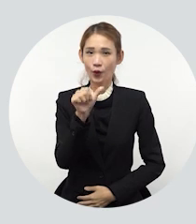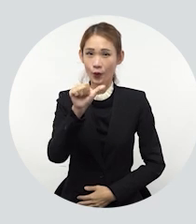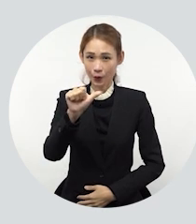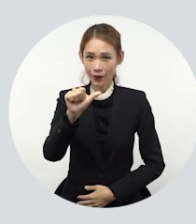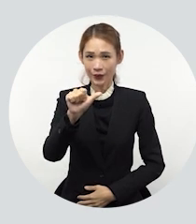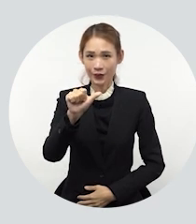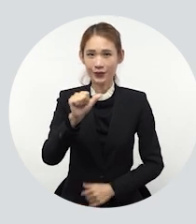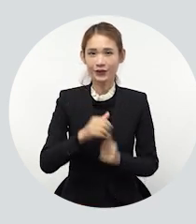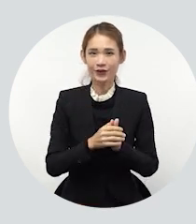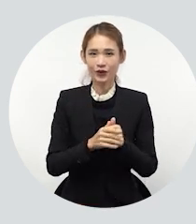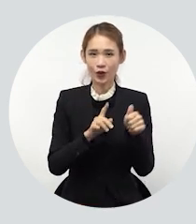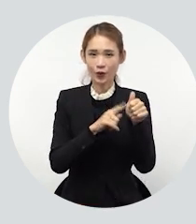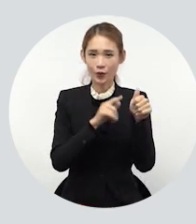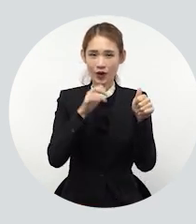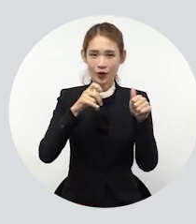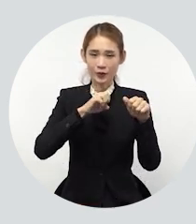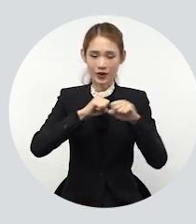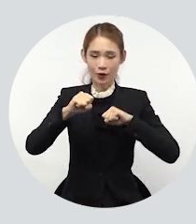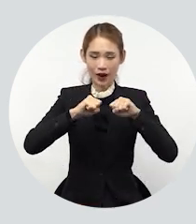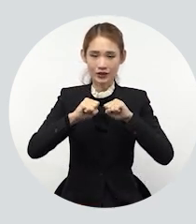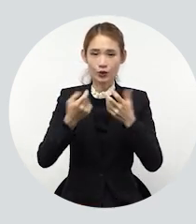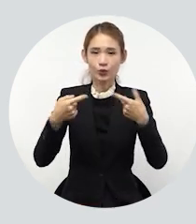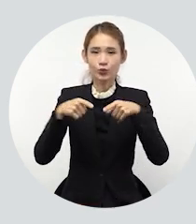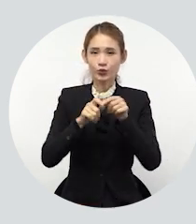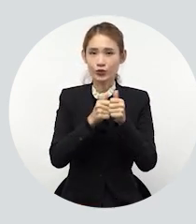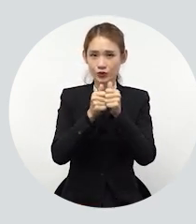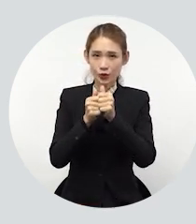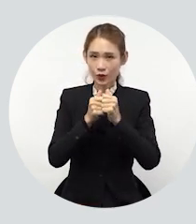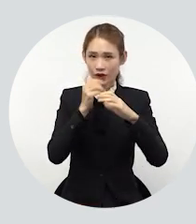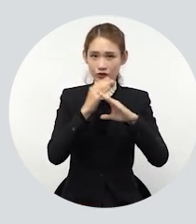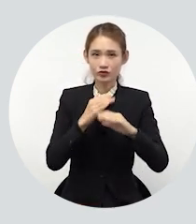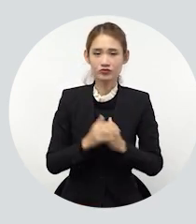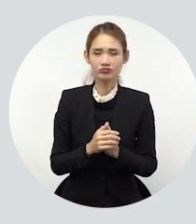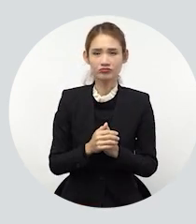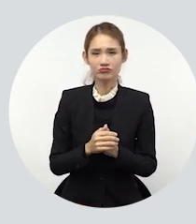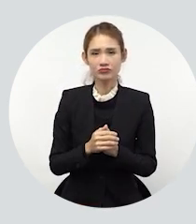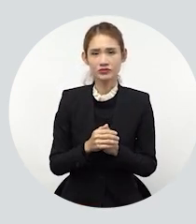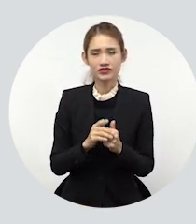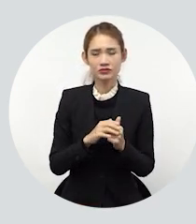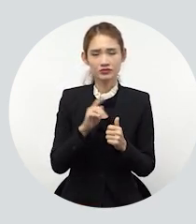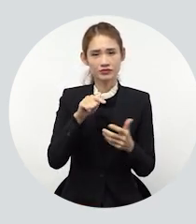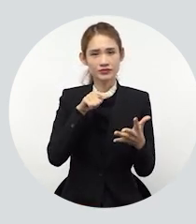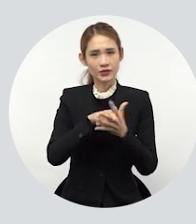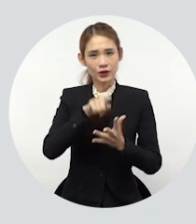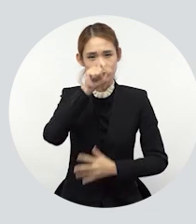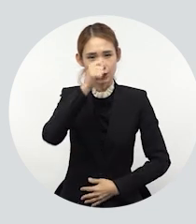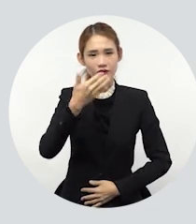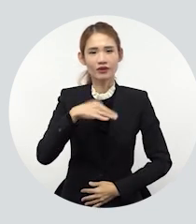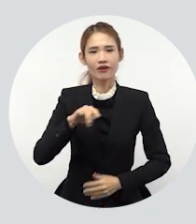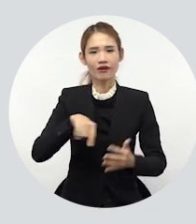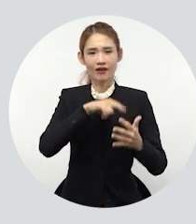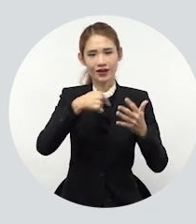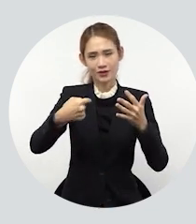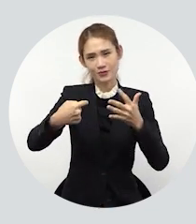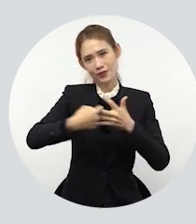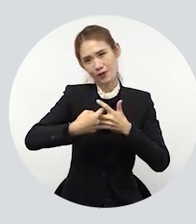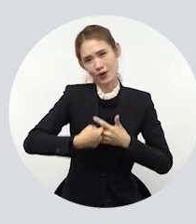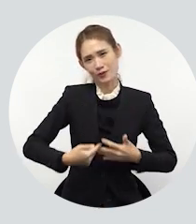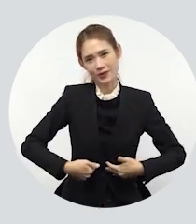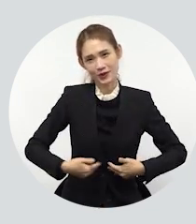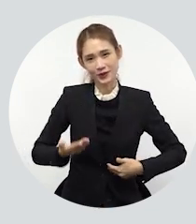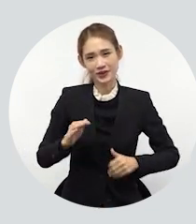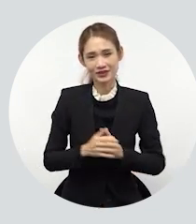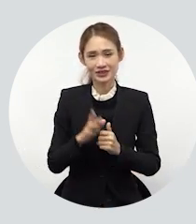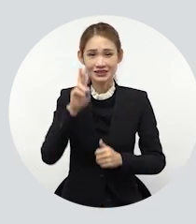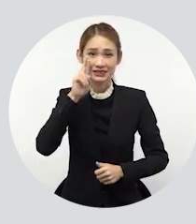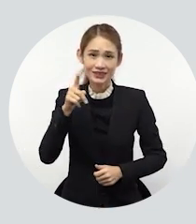5번이 아닐까. 5번. 네. 경민은 활동보조사와 동행 중이다. 네. 근데 현학 씨 이 컨셉은 좋은데 가끔은 좀 맞춰주셔야 되는데.